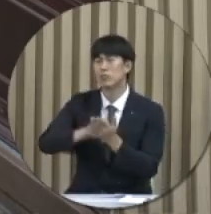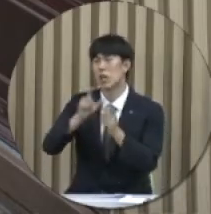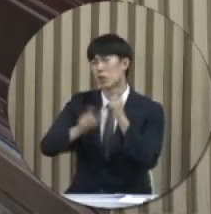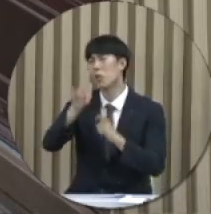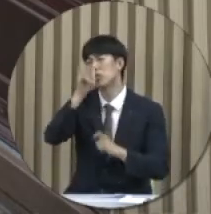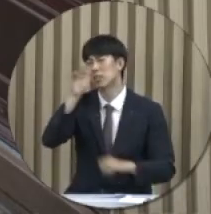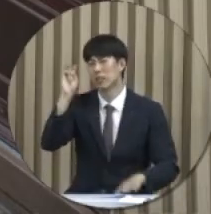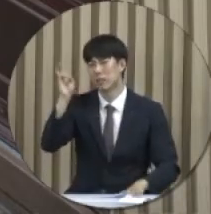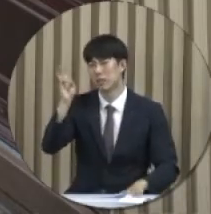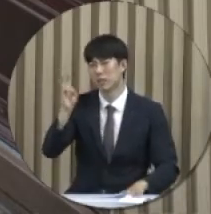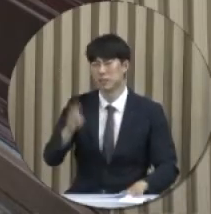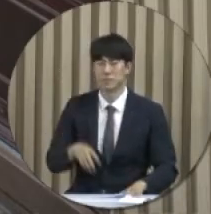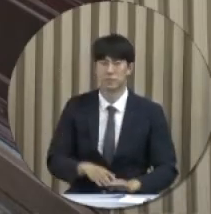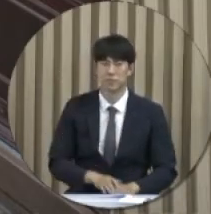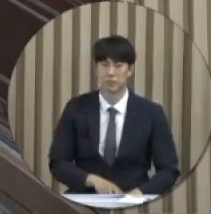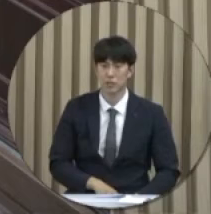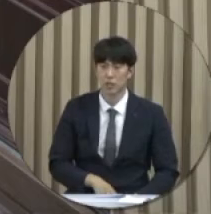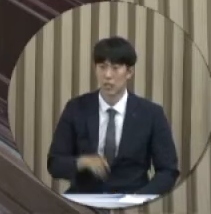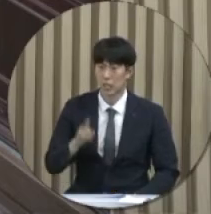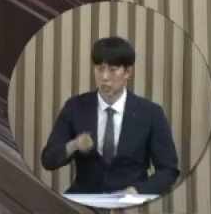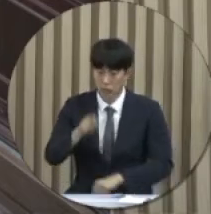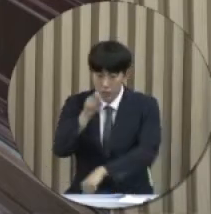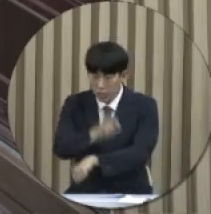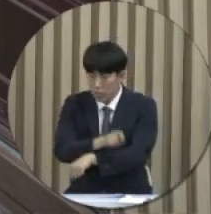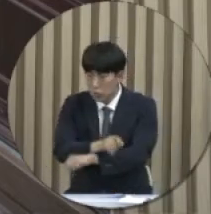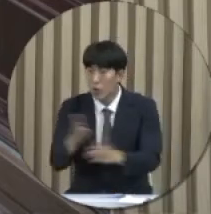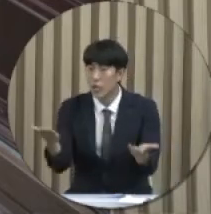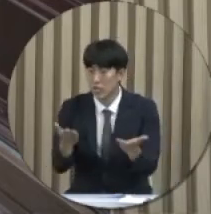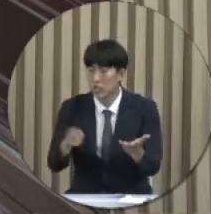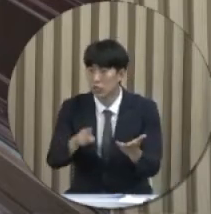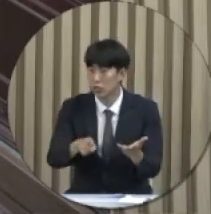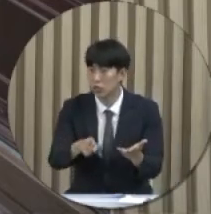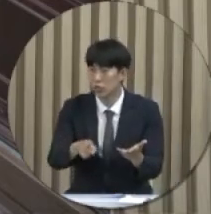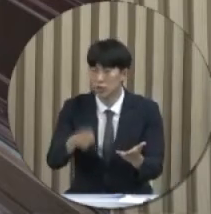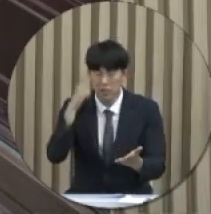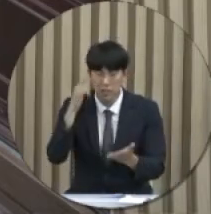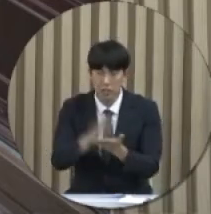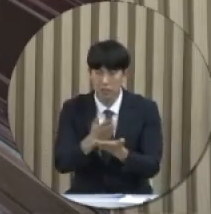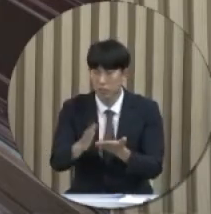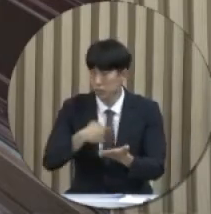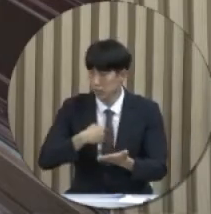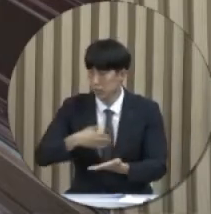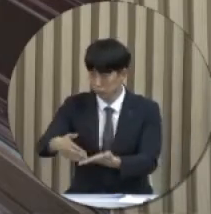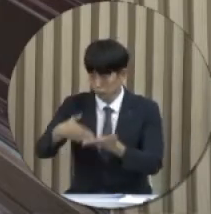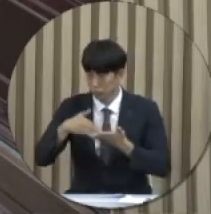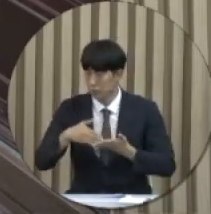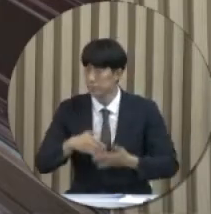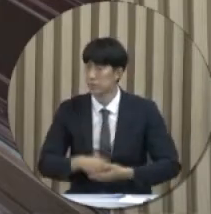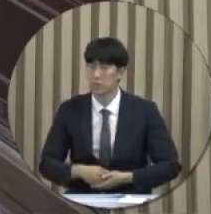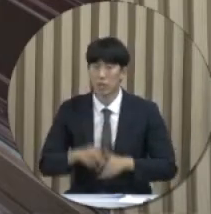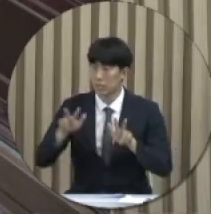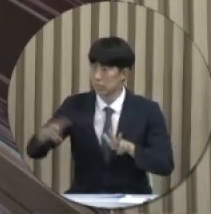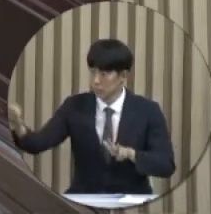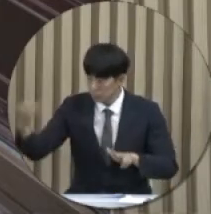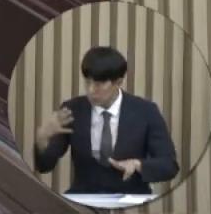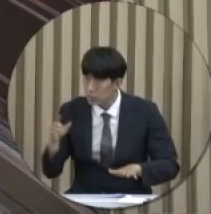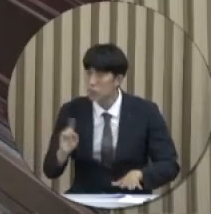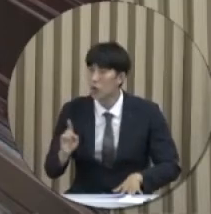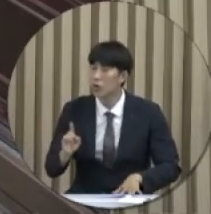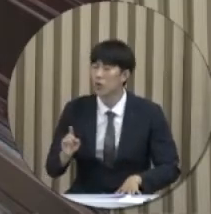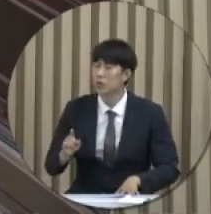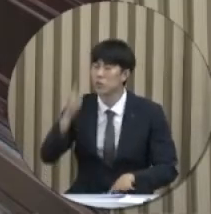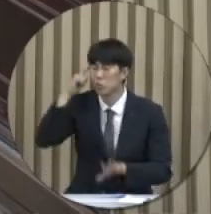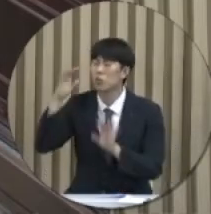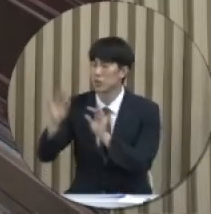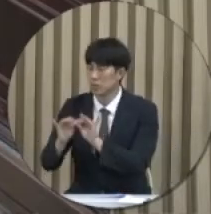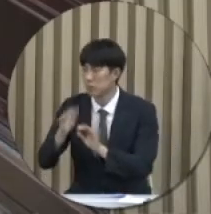수 있다 이런 실무 부서의 판단을 저한테 보고를 했습니다. 그래서 저도 지금 말씀하신 거는 상당히